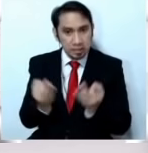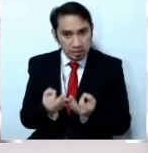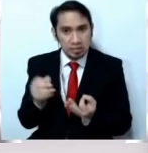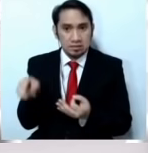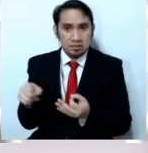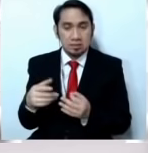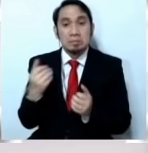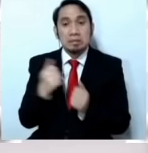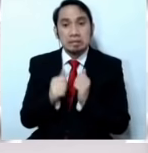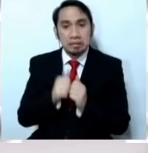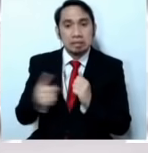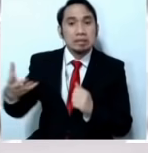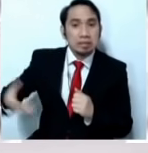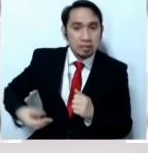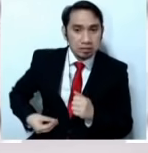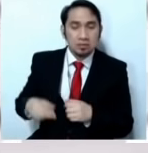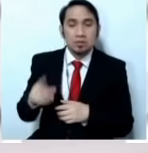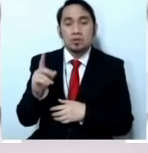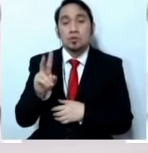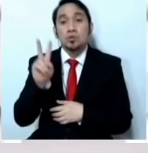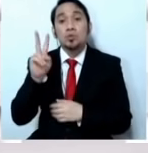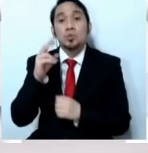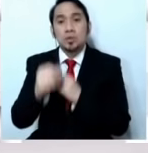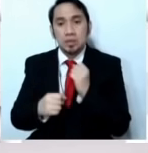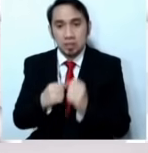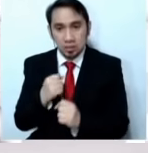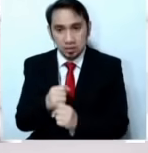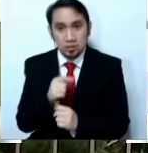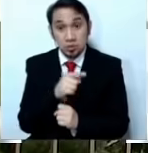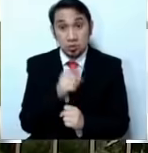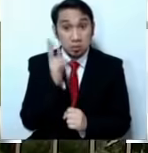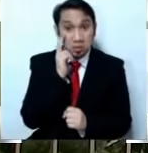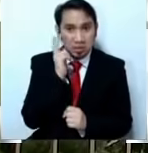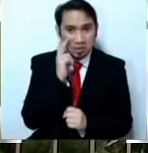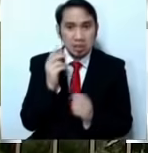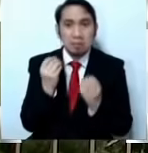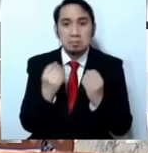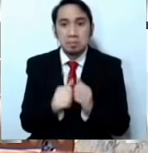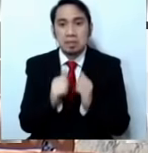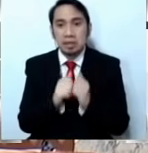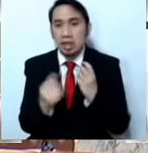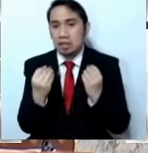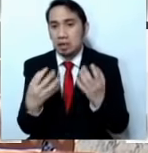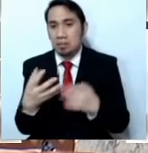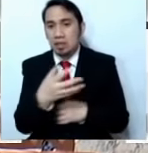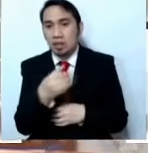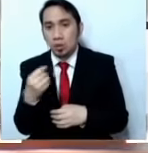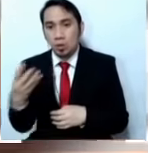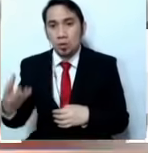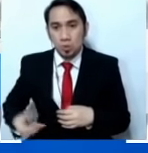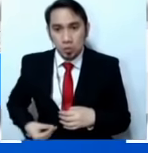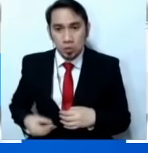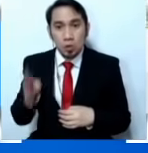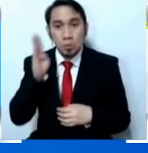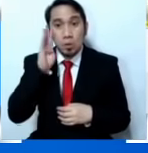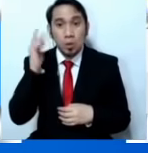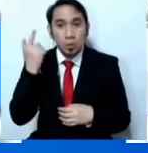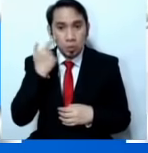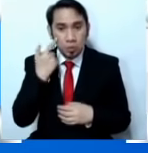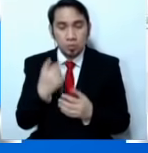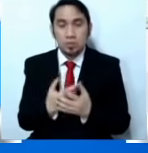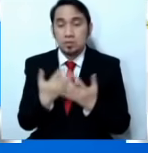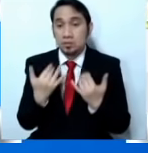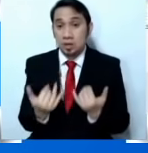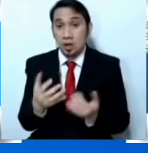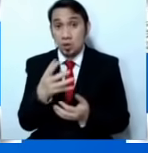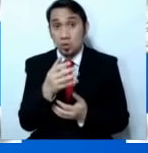dalawang taon pa lamang na pagkapresidente ni Duterte. Base aniya sa mga dokumento ng Commission on Audit, nakuha raw ng